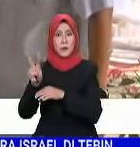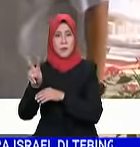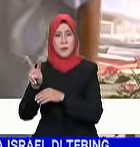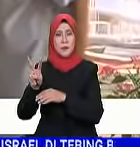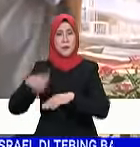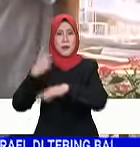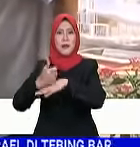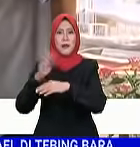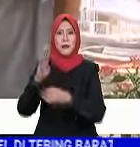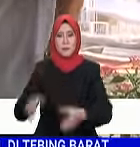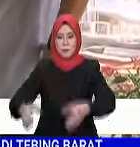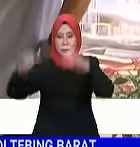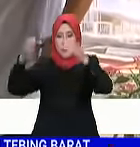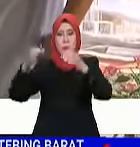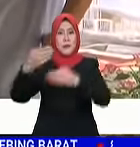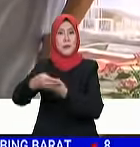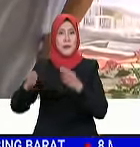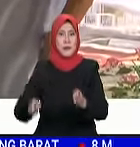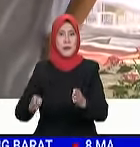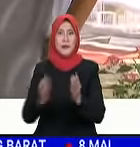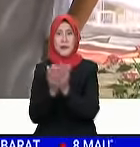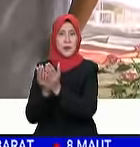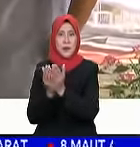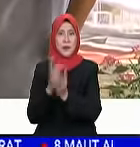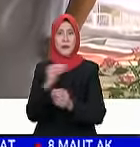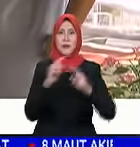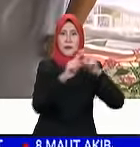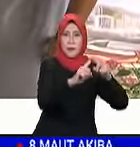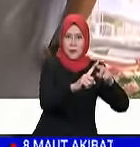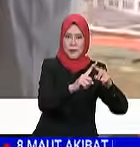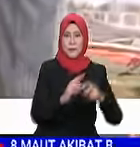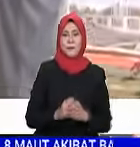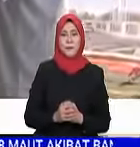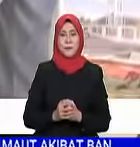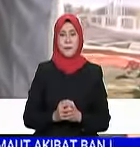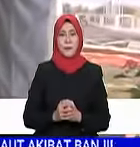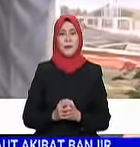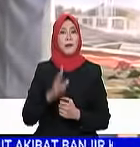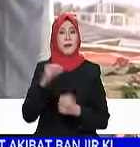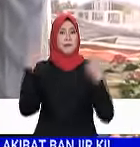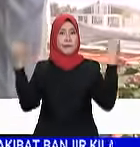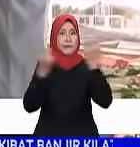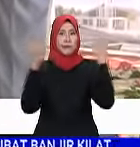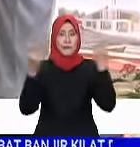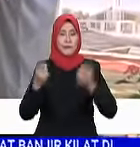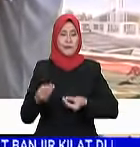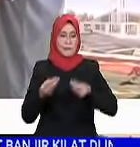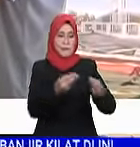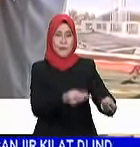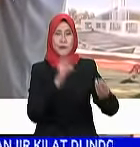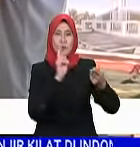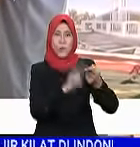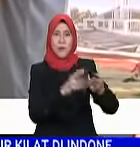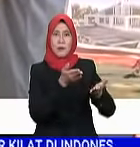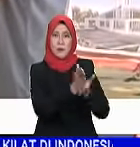pembinaan blok bilik untuk sekolah minggu dan sebuah dewan serbaguna. Pada majlis tersebut turut diadakan penyerahan surat-surat hak